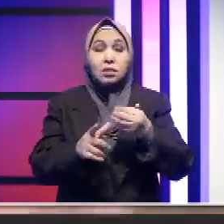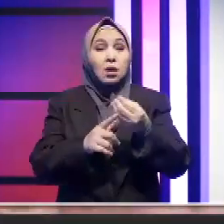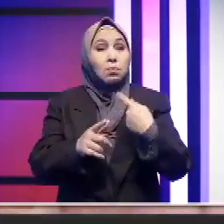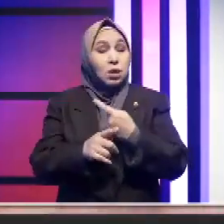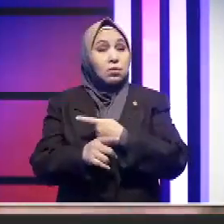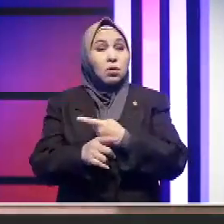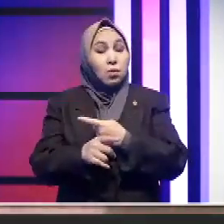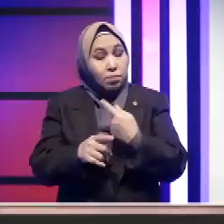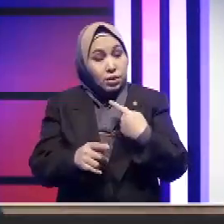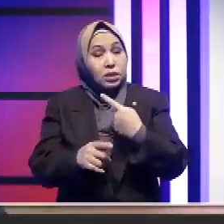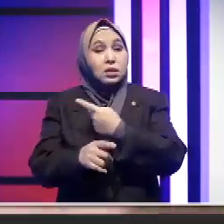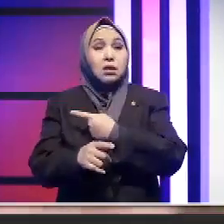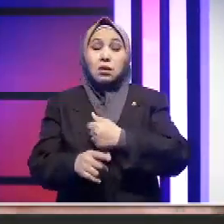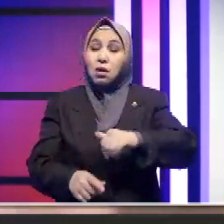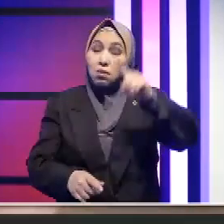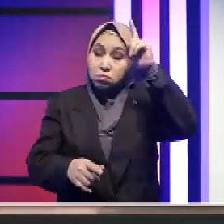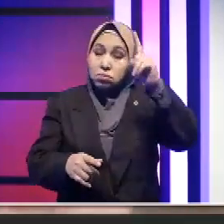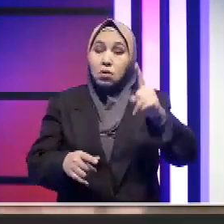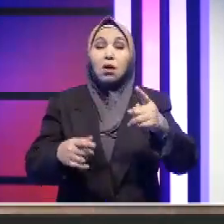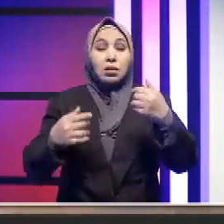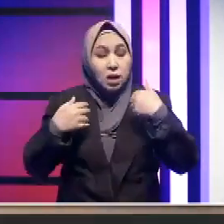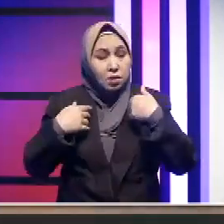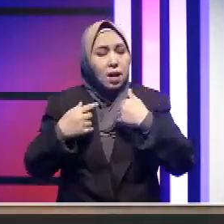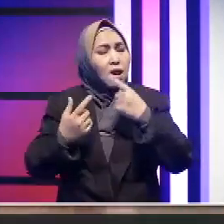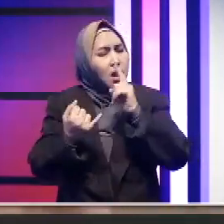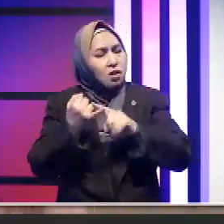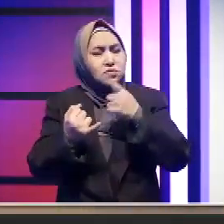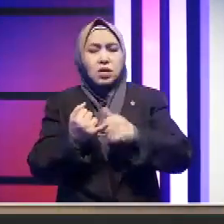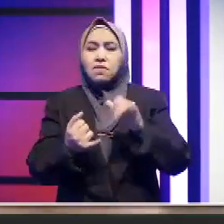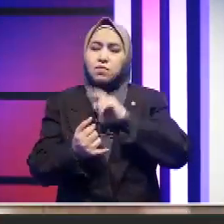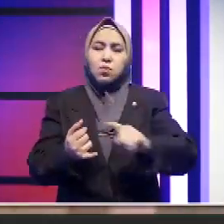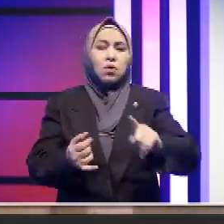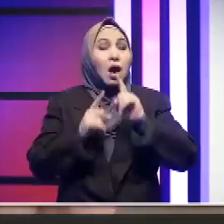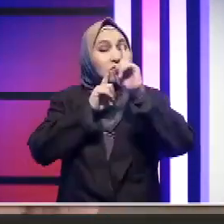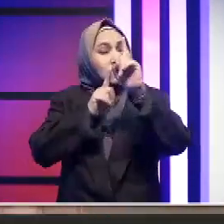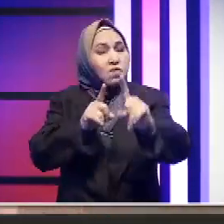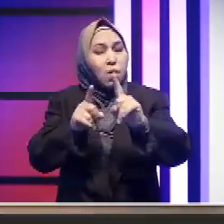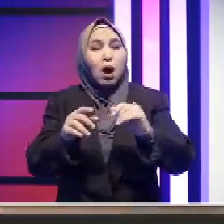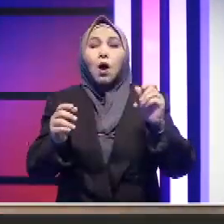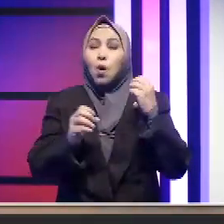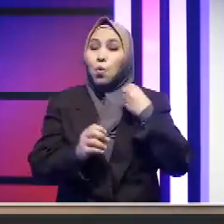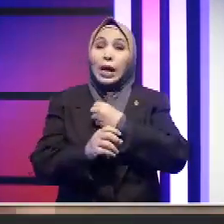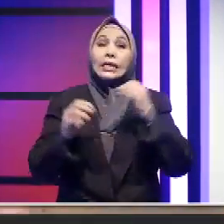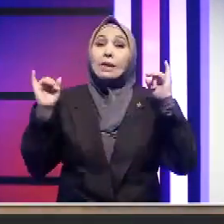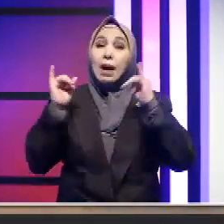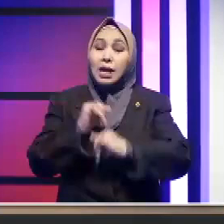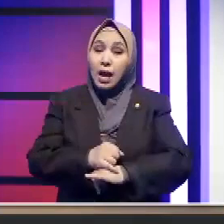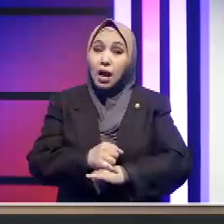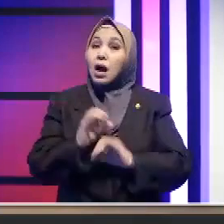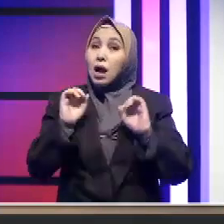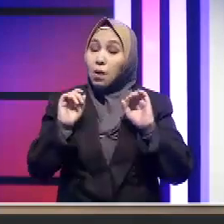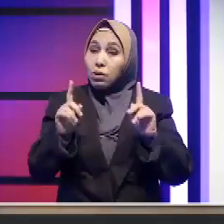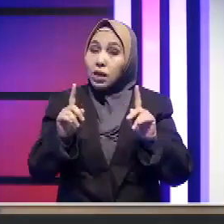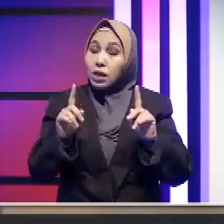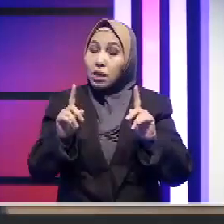omnivor Allah Subhana Wa ibadah baik Hai